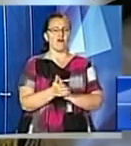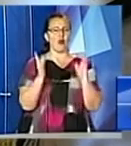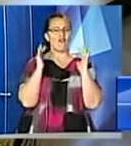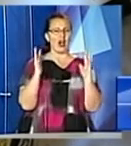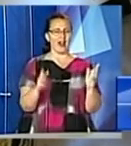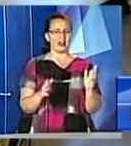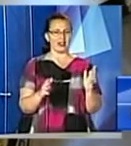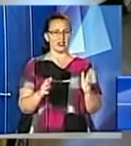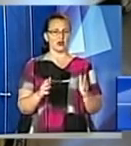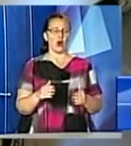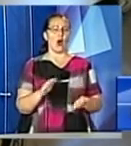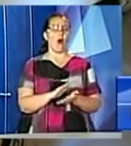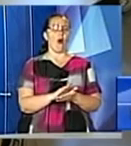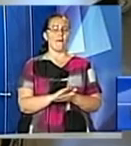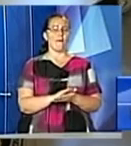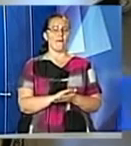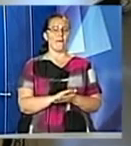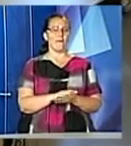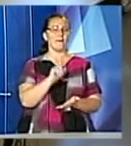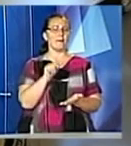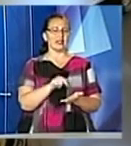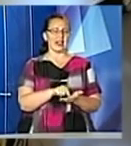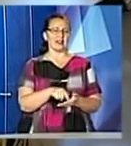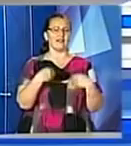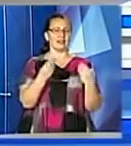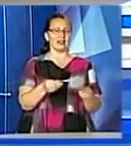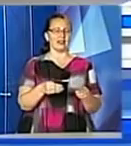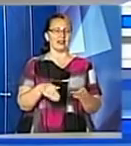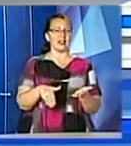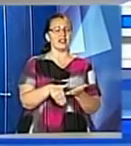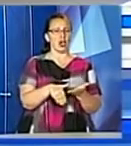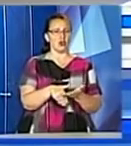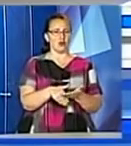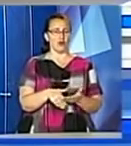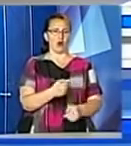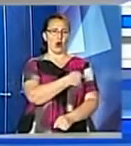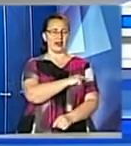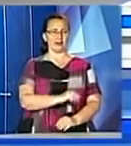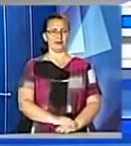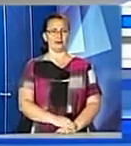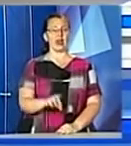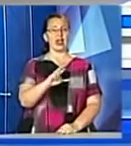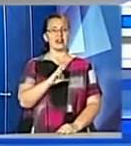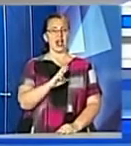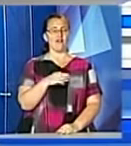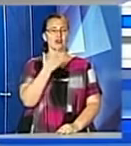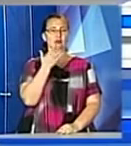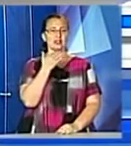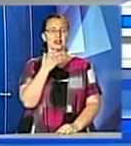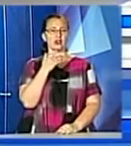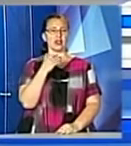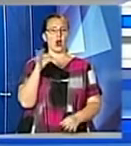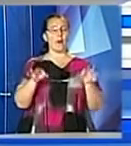надання, говорили, першої долікарської медичної допомоги. Яворівському національному природному